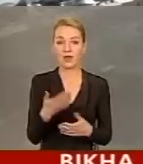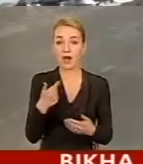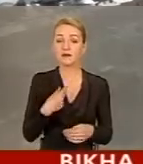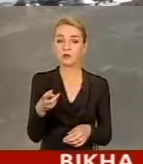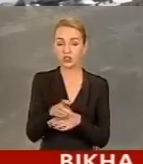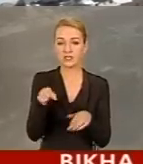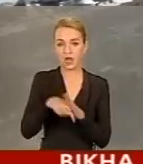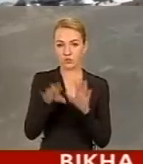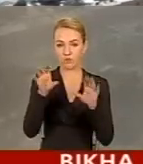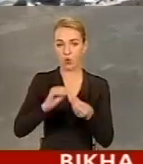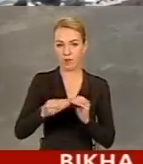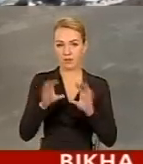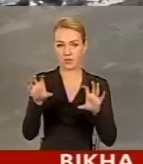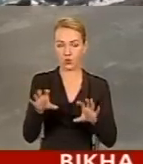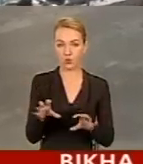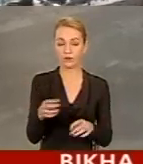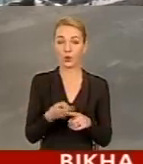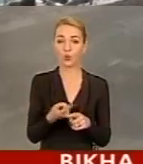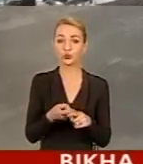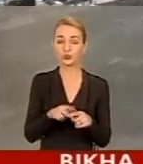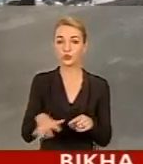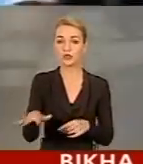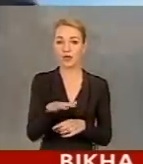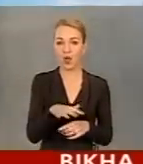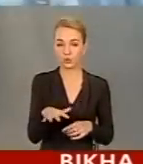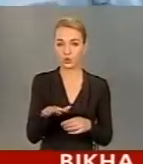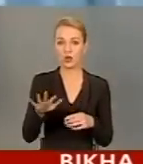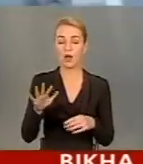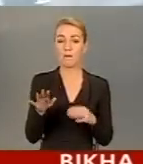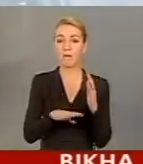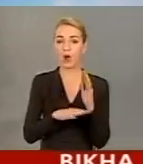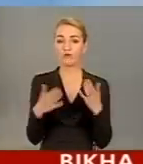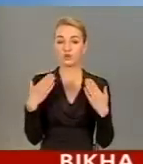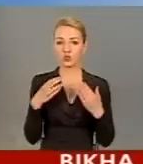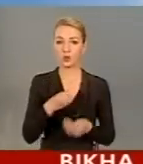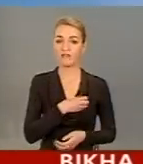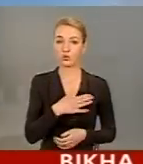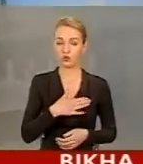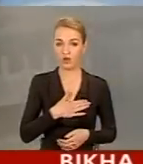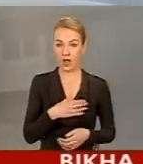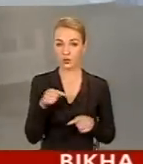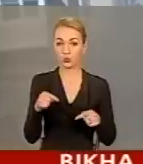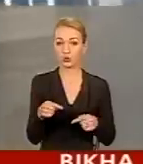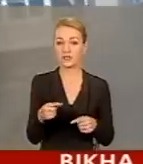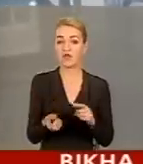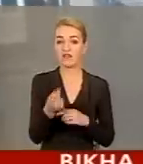закону. Ось цю ділянку в центрі парку відпочинку приватизували кілька місяців тому. Невдовзі тут з'явився паркан, а за ним і